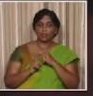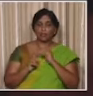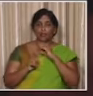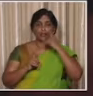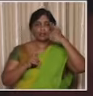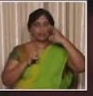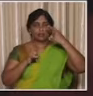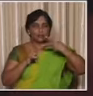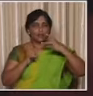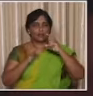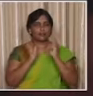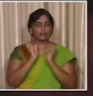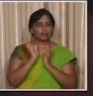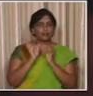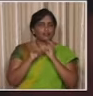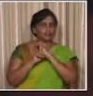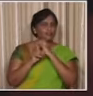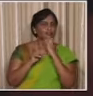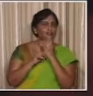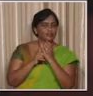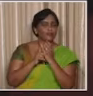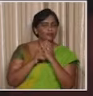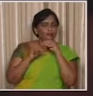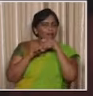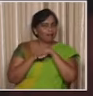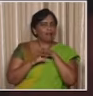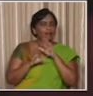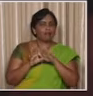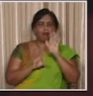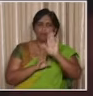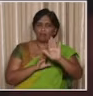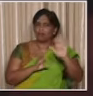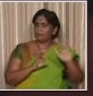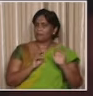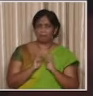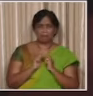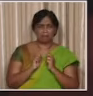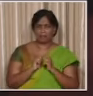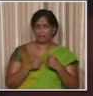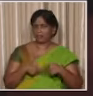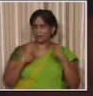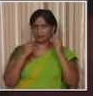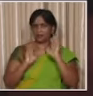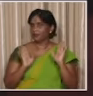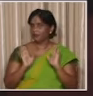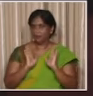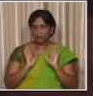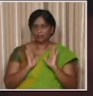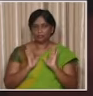උපසංස්කෘති තියෙනවා, ඒවා අනන්‍යතාවය ආරක්ෂා කරගත යුතු, ඒ ගැන කිසිම තර්කයක් නෑ.